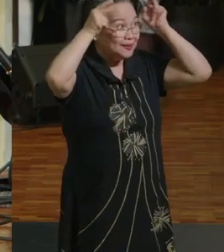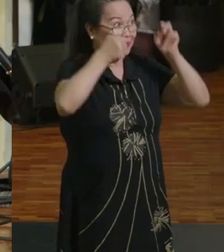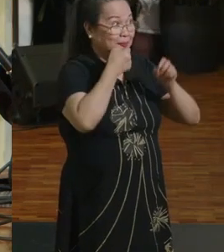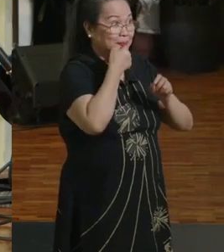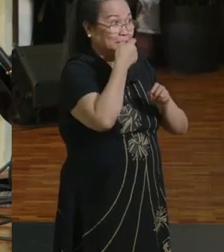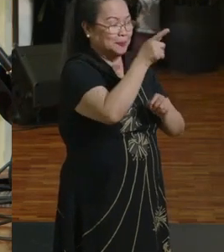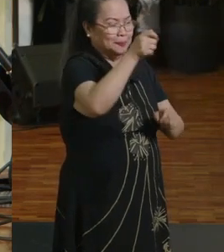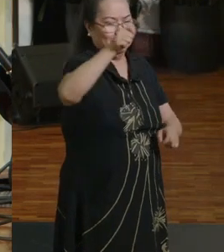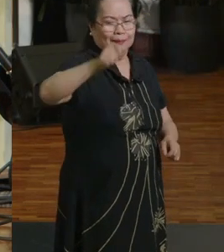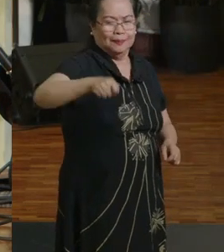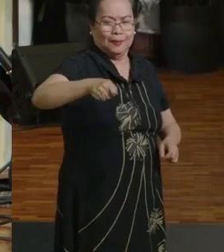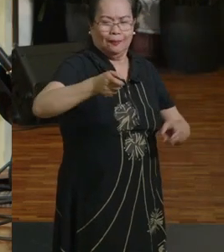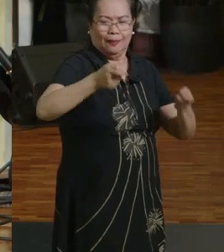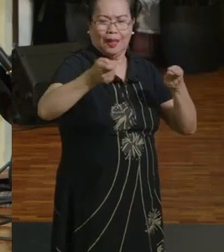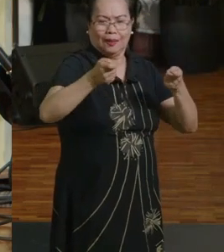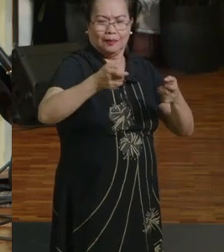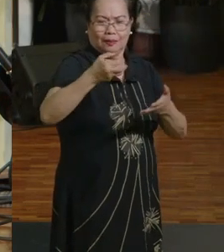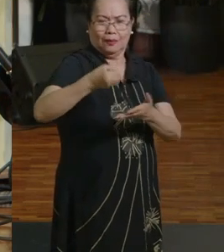Medyo mayaman-yaman ito.